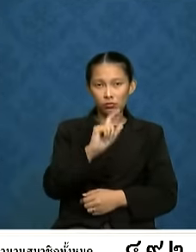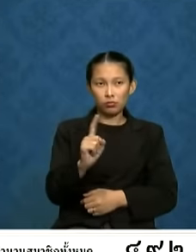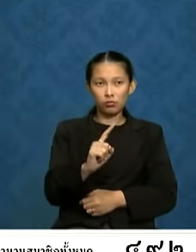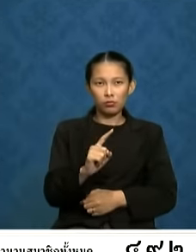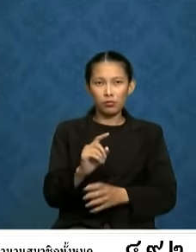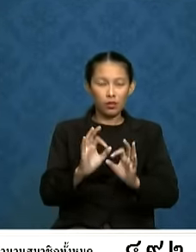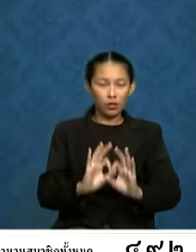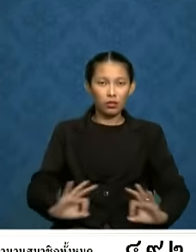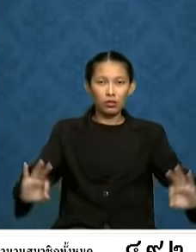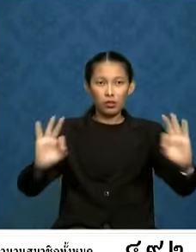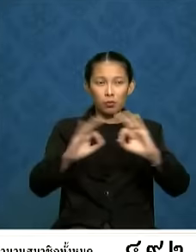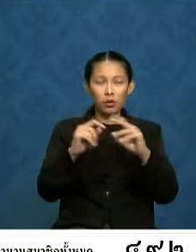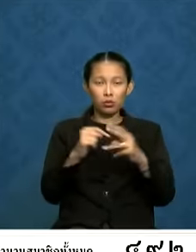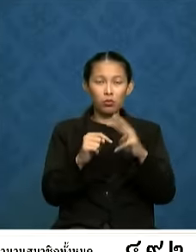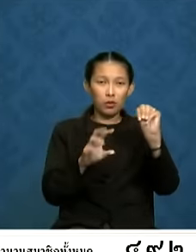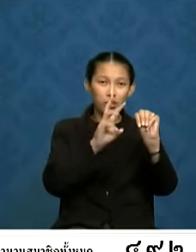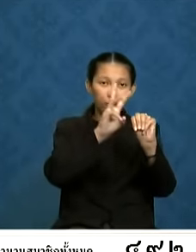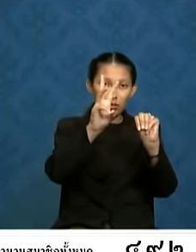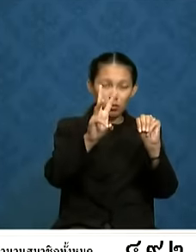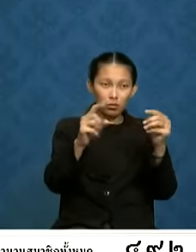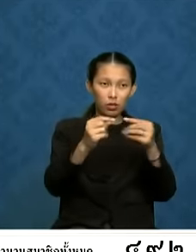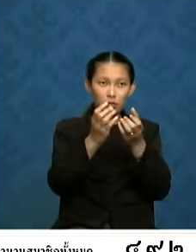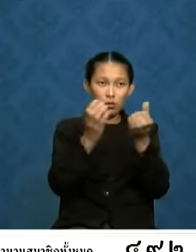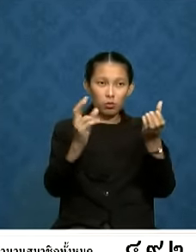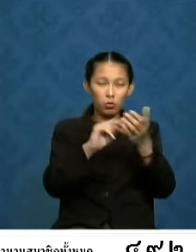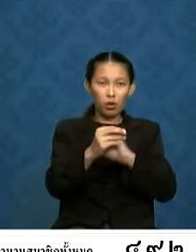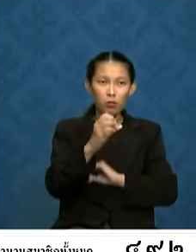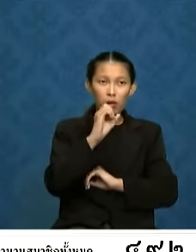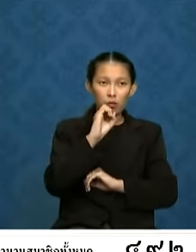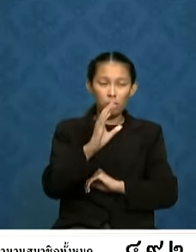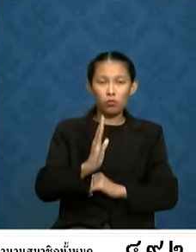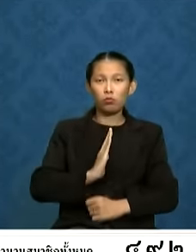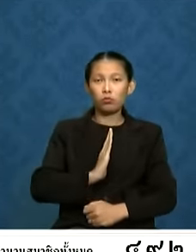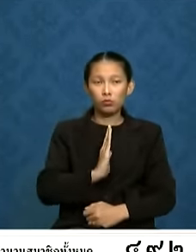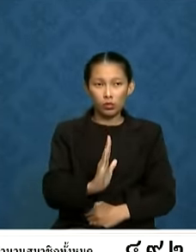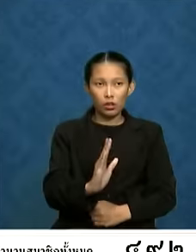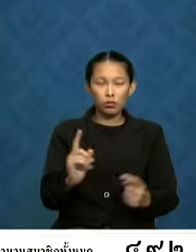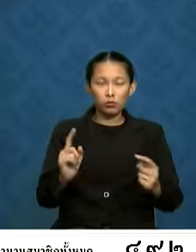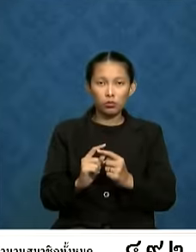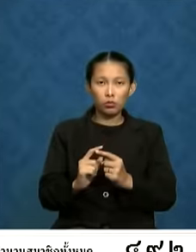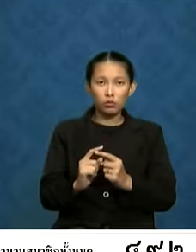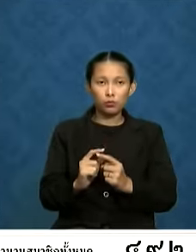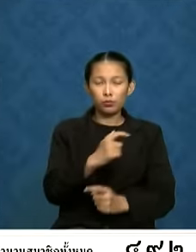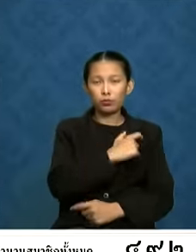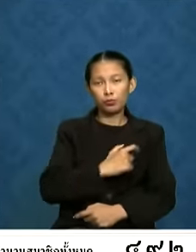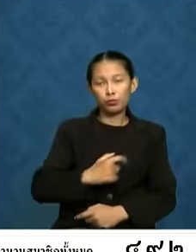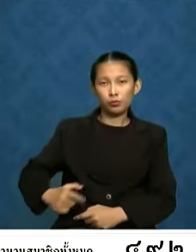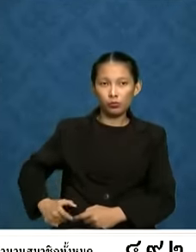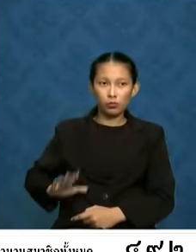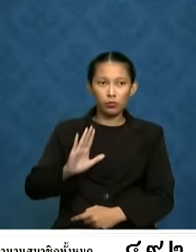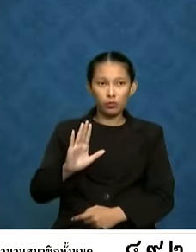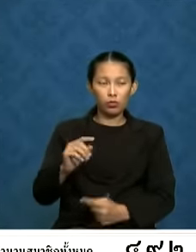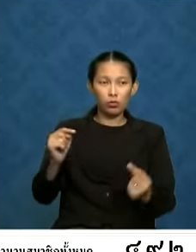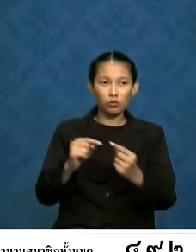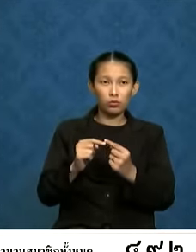ว่าสาระสำคัญของมาตรา6ตามรัฐธรรมนูญเนี่ยมันคือการสะท้อนถึงหลักความเป็นกลางของสถาบันพระมหากษัตริย์นะครับต่อระบอบการ